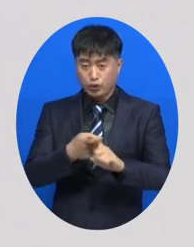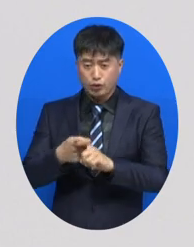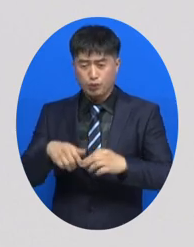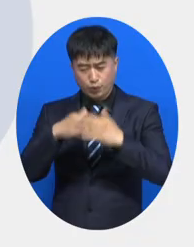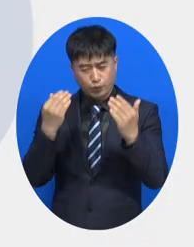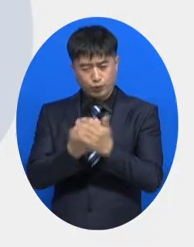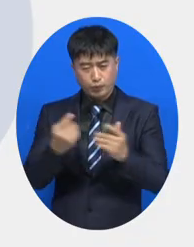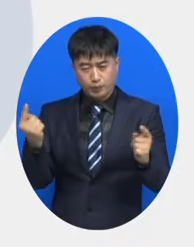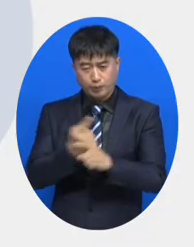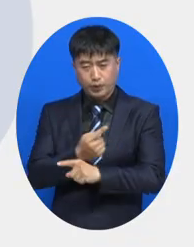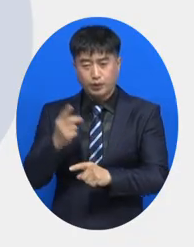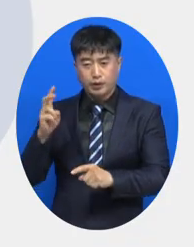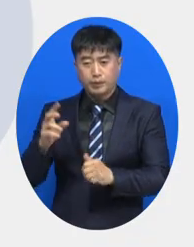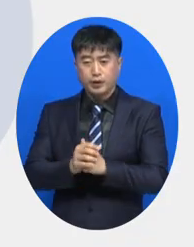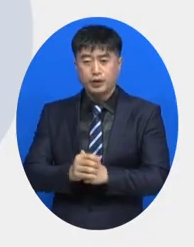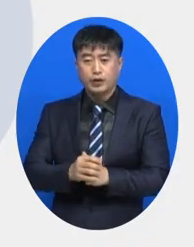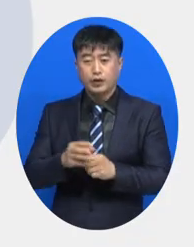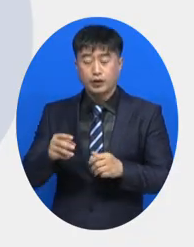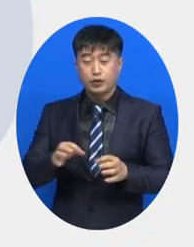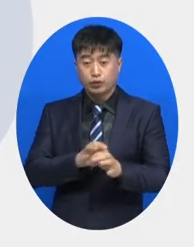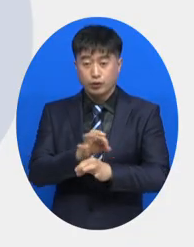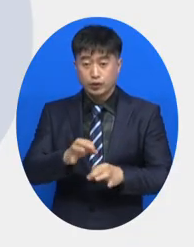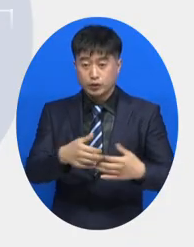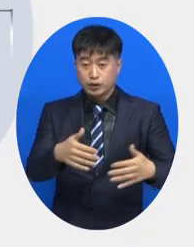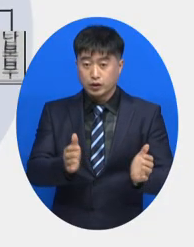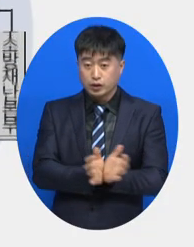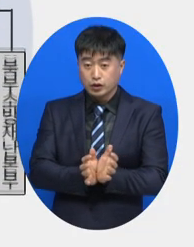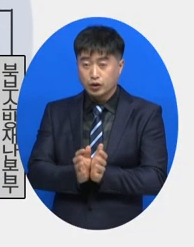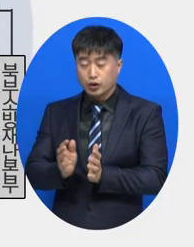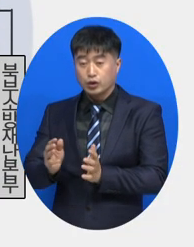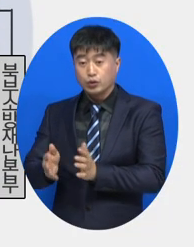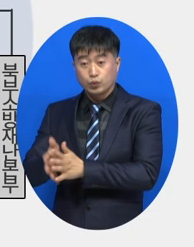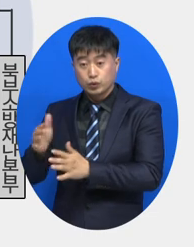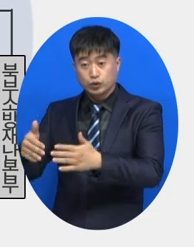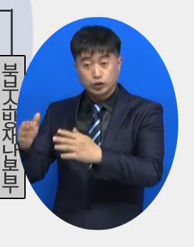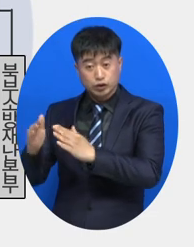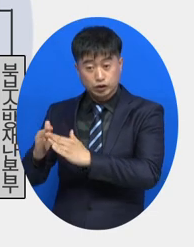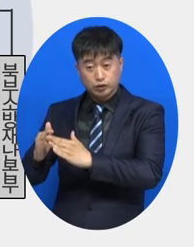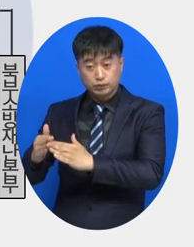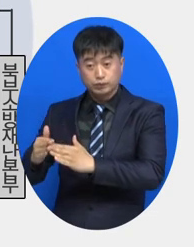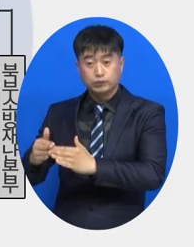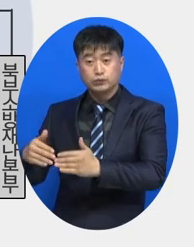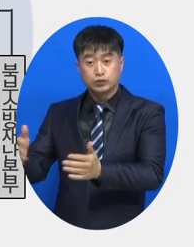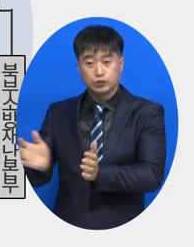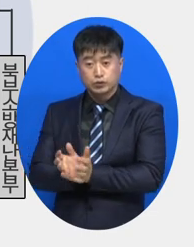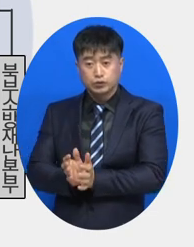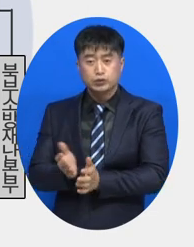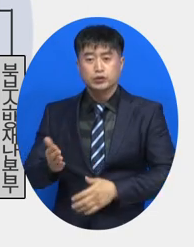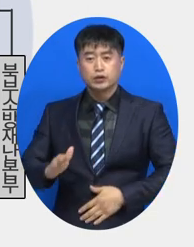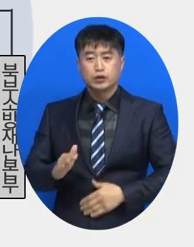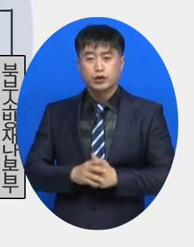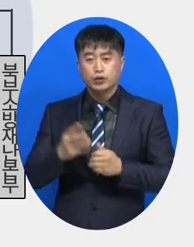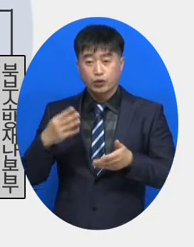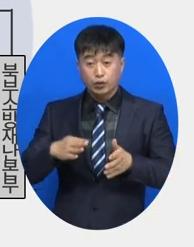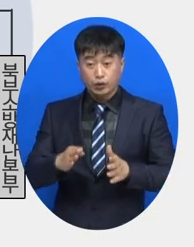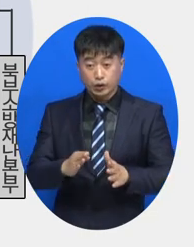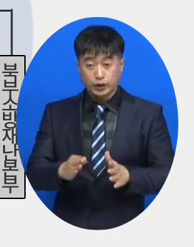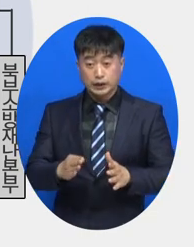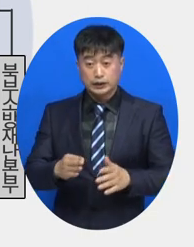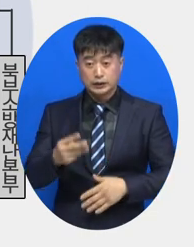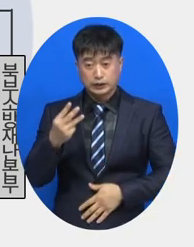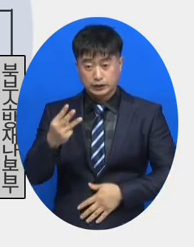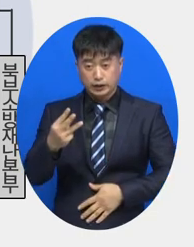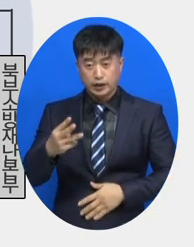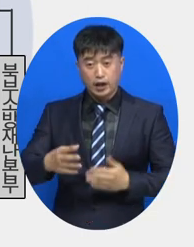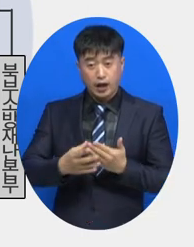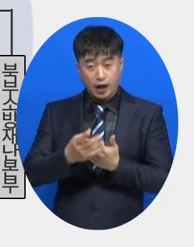됩니다. 경제실과 도시주택실을 뒀었는데 경제투자실 하나를 두고 3개국을 소관으로